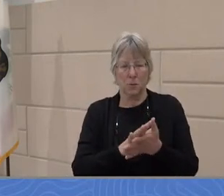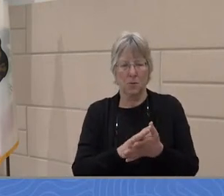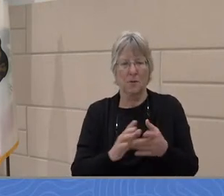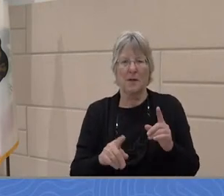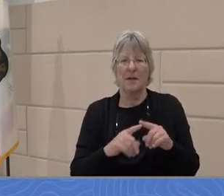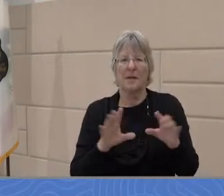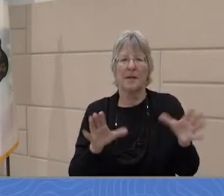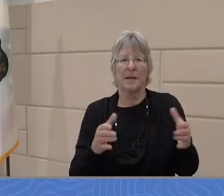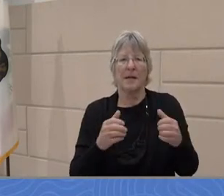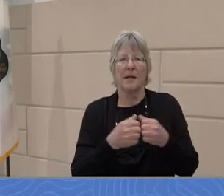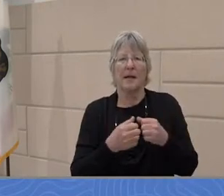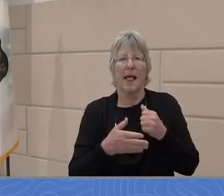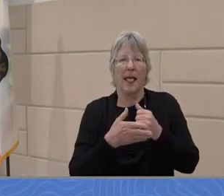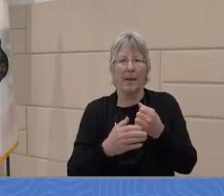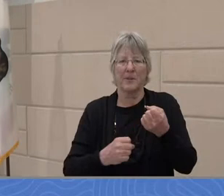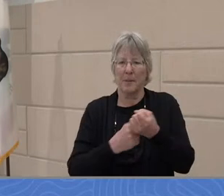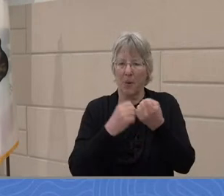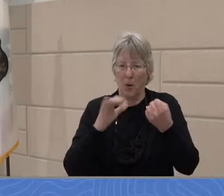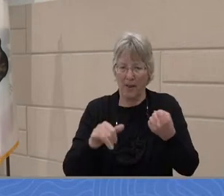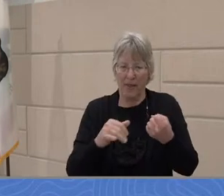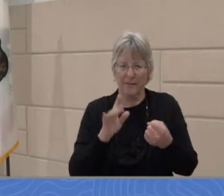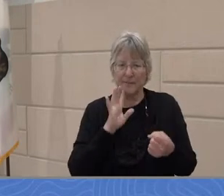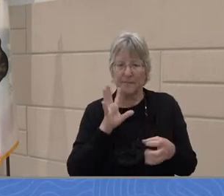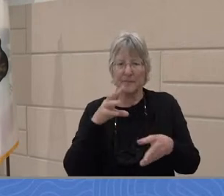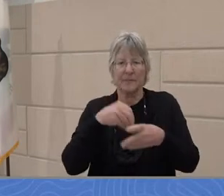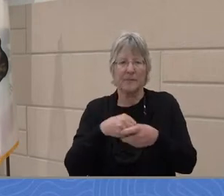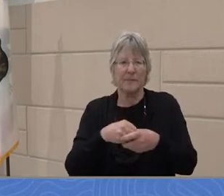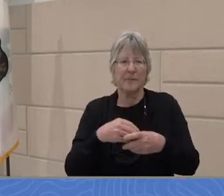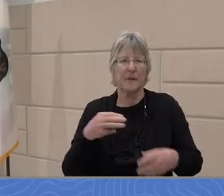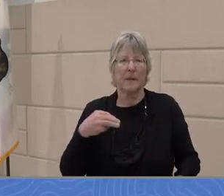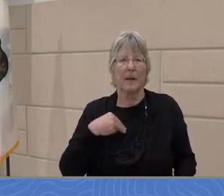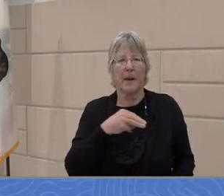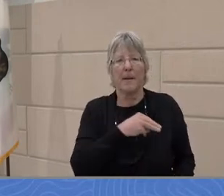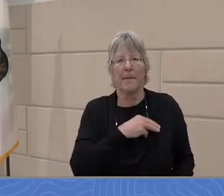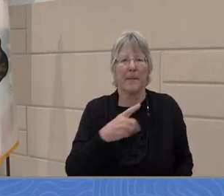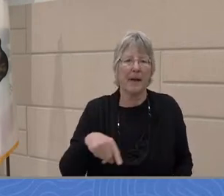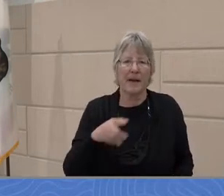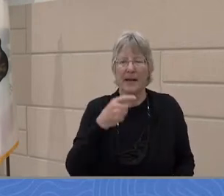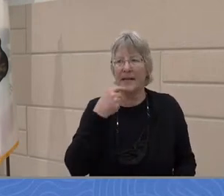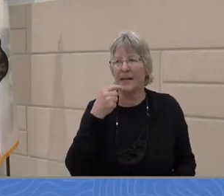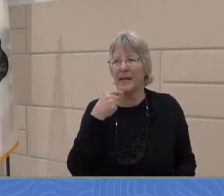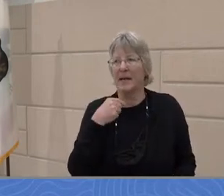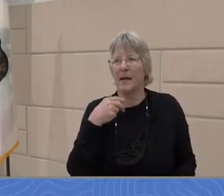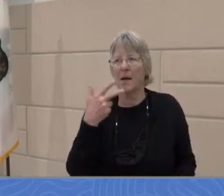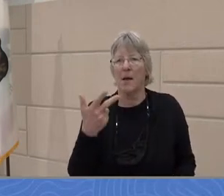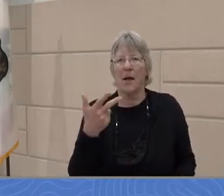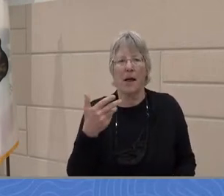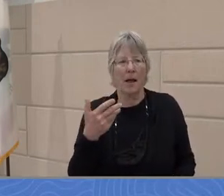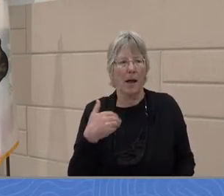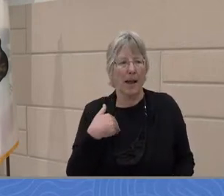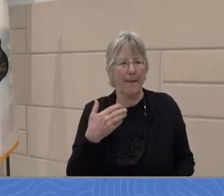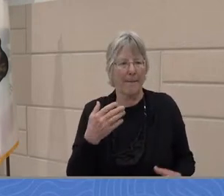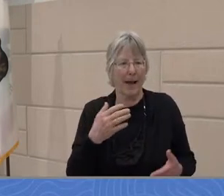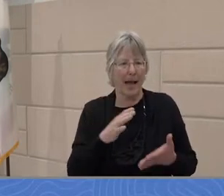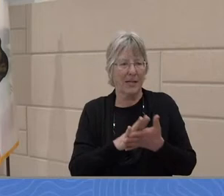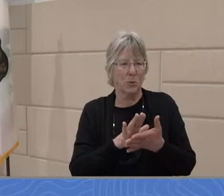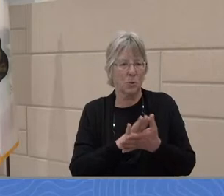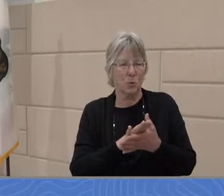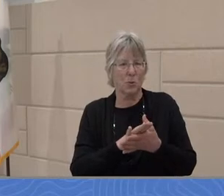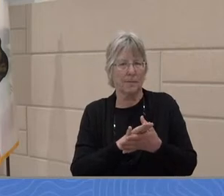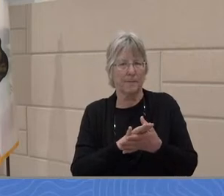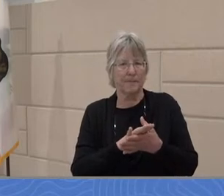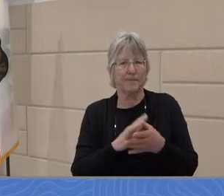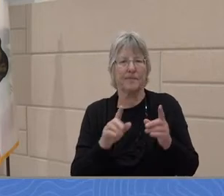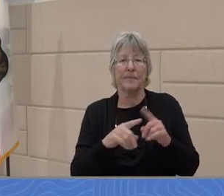ដើម្បីធ្វើឲ្យមានការវើខាត់សេចក្តីបញ្ចប់ក្នុងនាមជាសិស្សរៀនសាលា High School